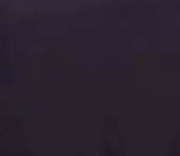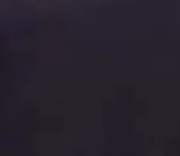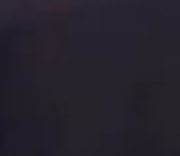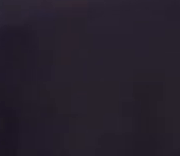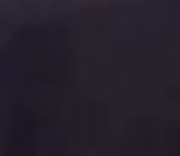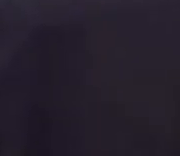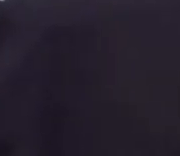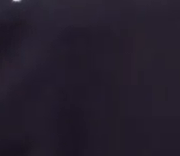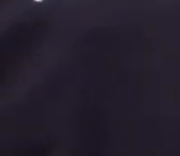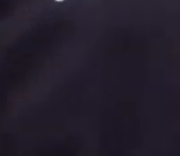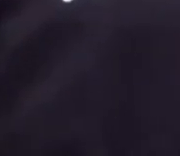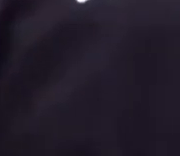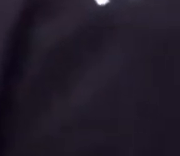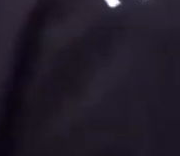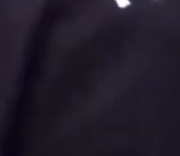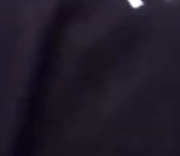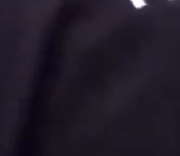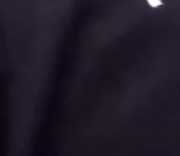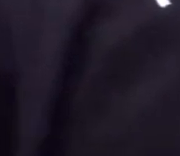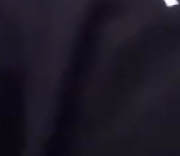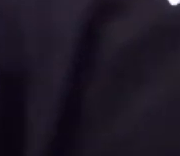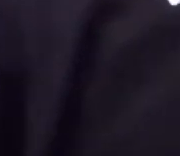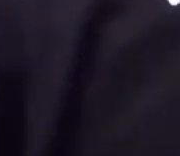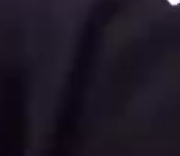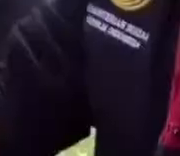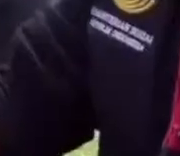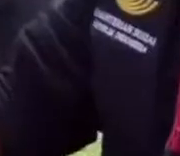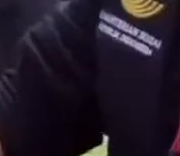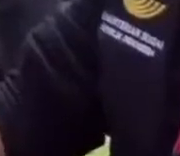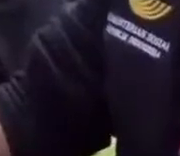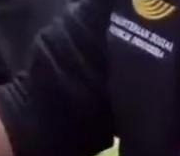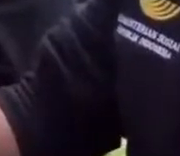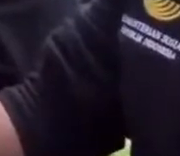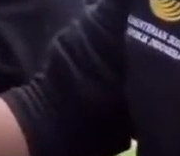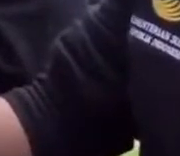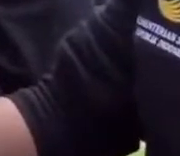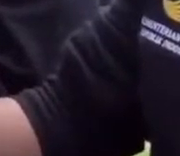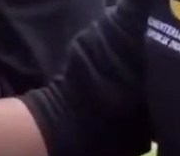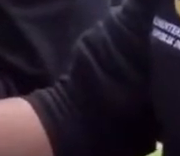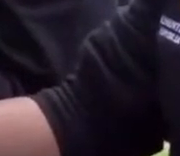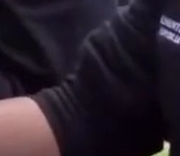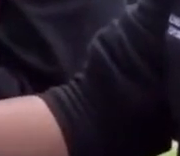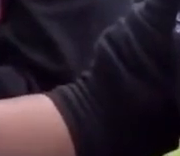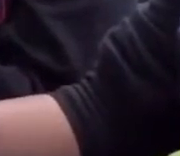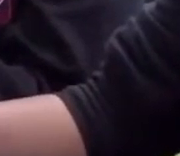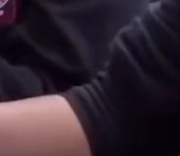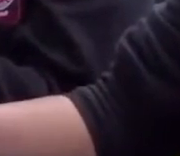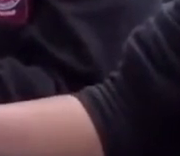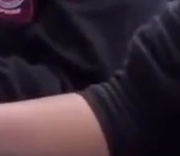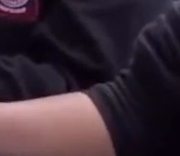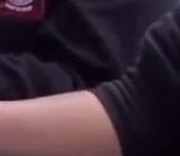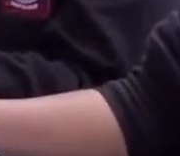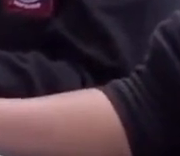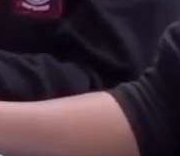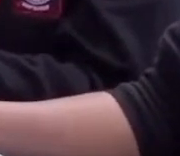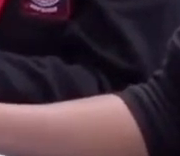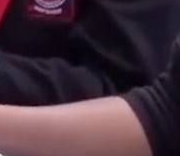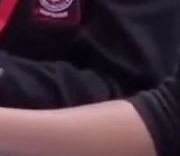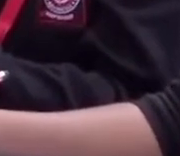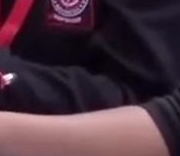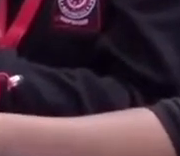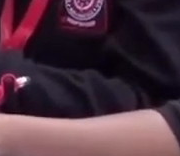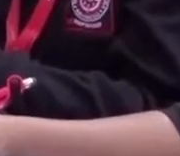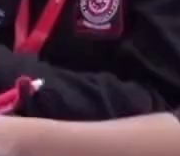sendiri. Selain pelatihan dan bimbingan teknis, Kementerian Sosial dan pemerintah daerah melalui Dinas Sosial